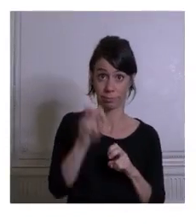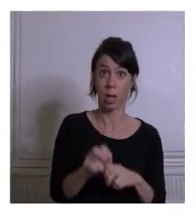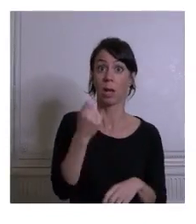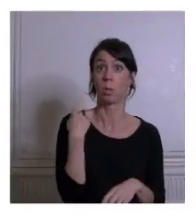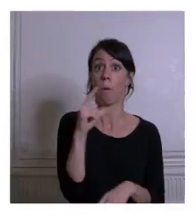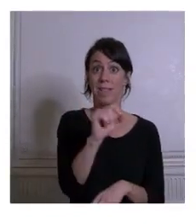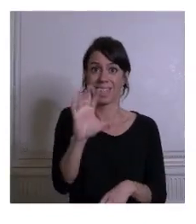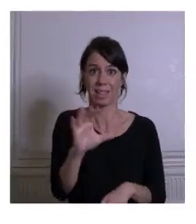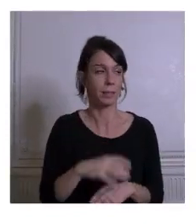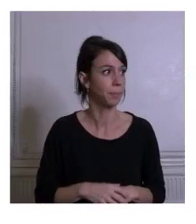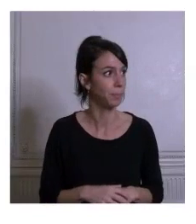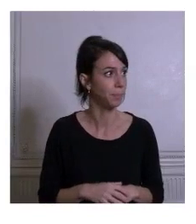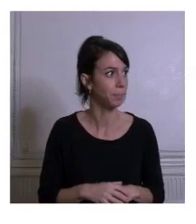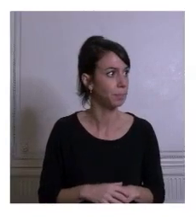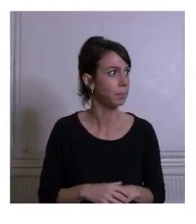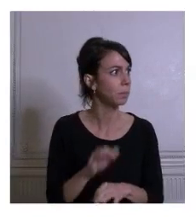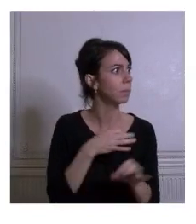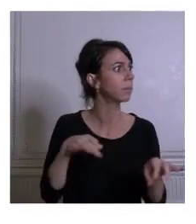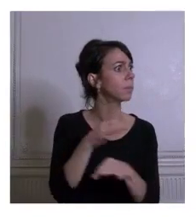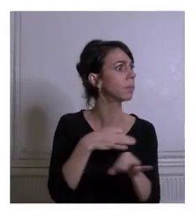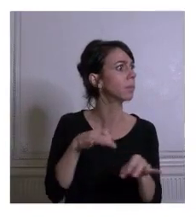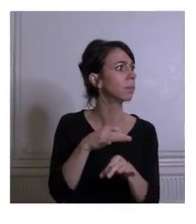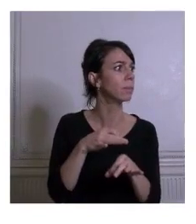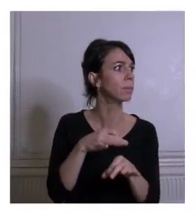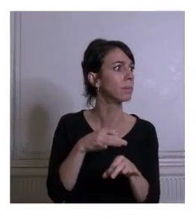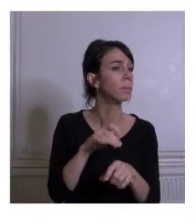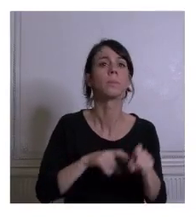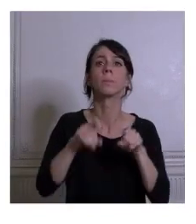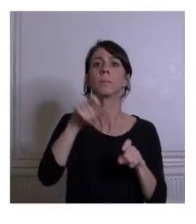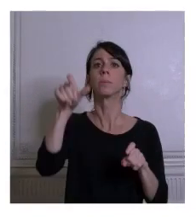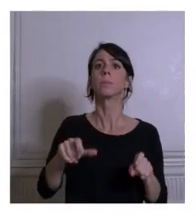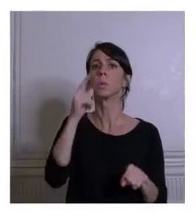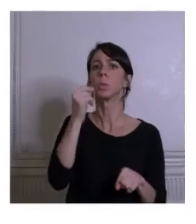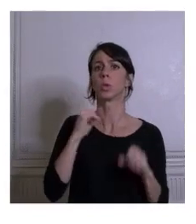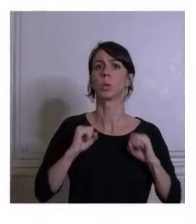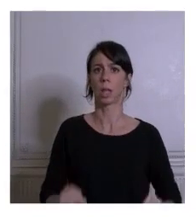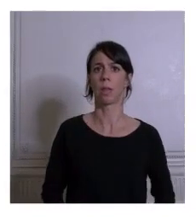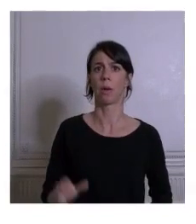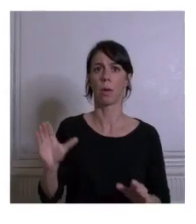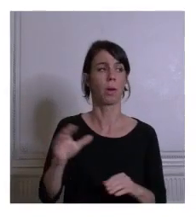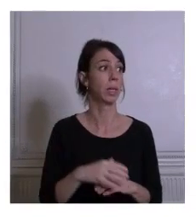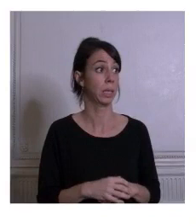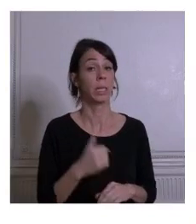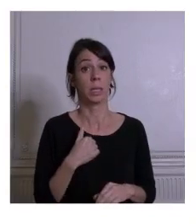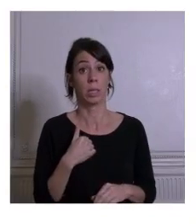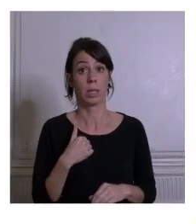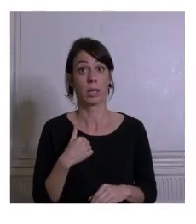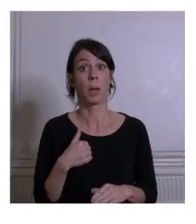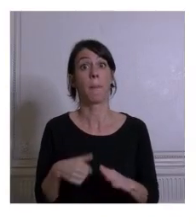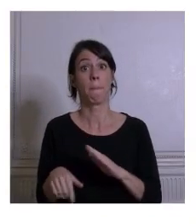viennent justifier les dépenses proposées. Voilà. Si vous avez des questions, n'hésitez pas. Des questions, justement, Madame Ramy.